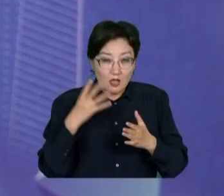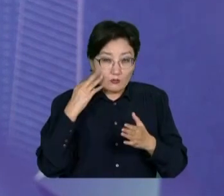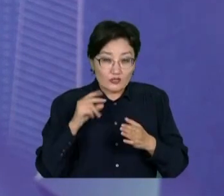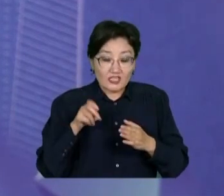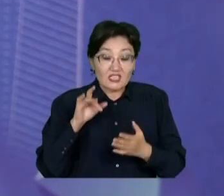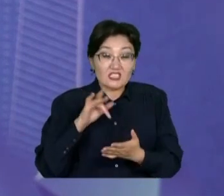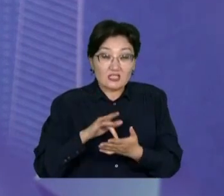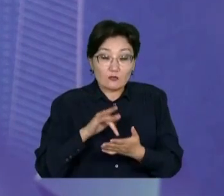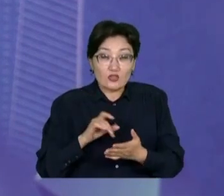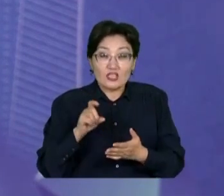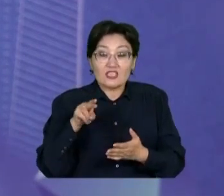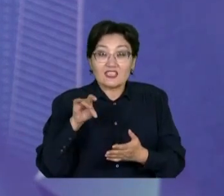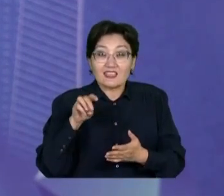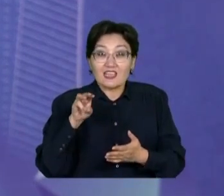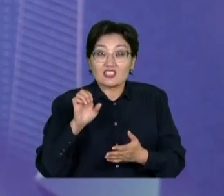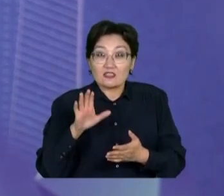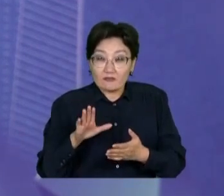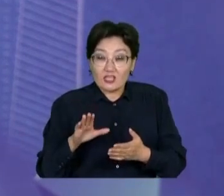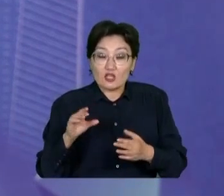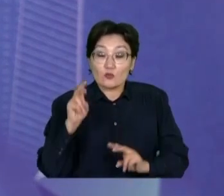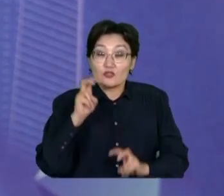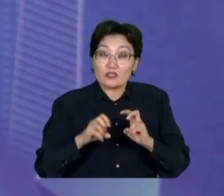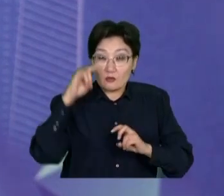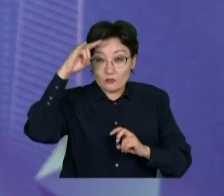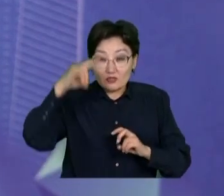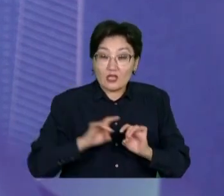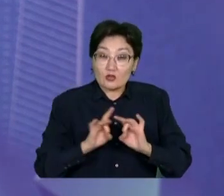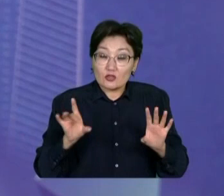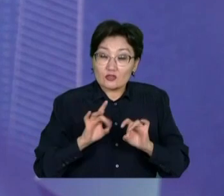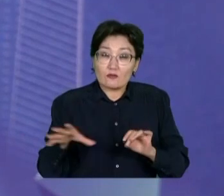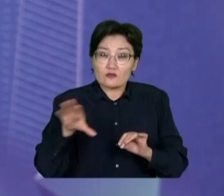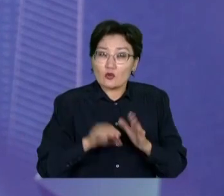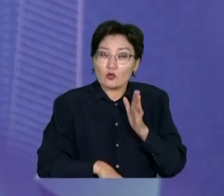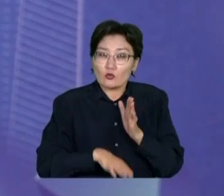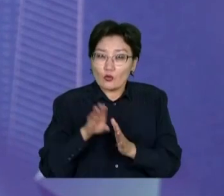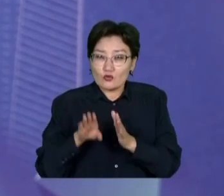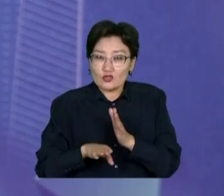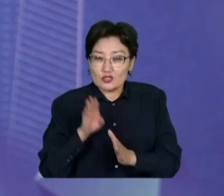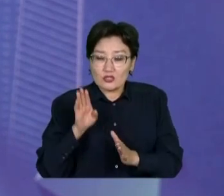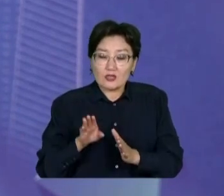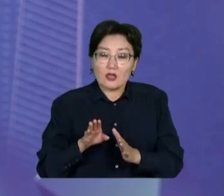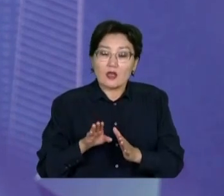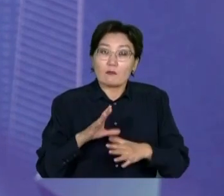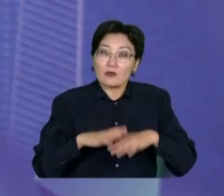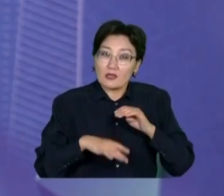как центр креативных индустрий Казахстана, расскажет все лучшие кейсы, которые она внедрила